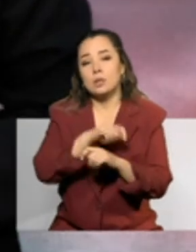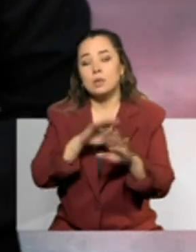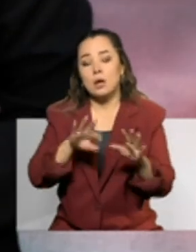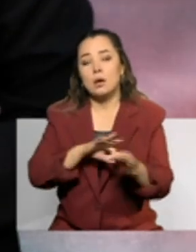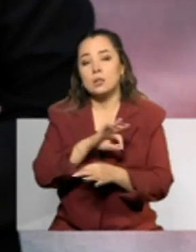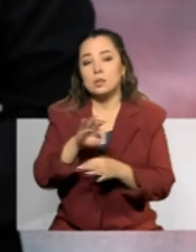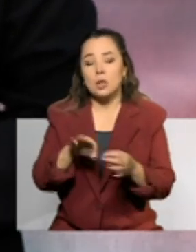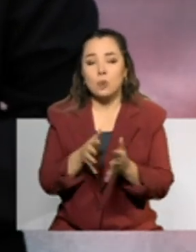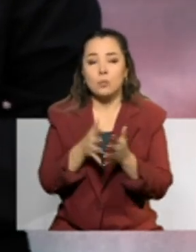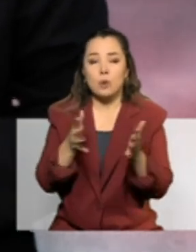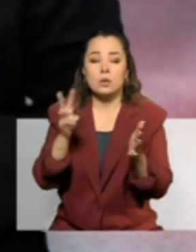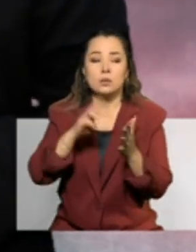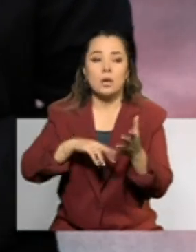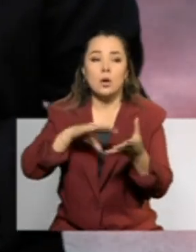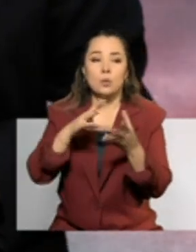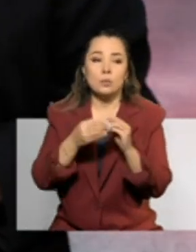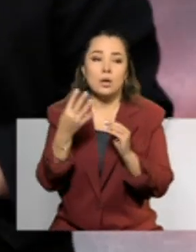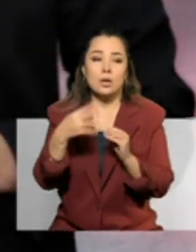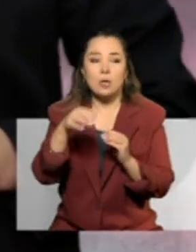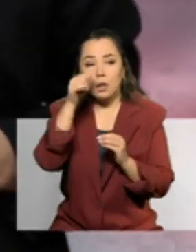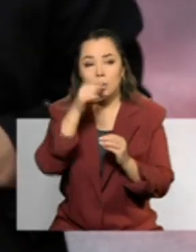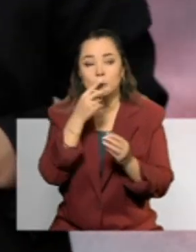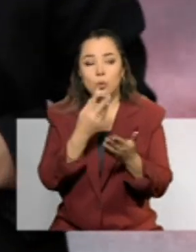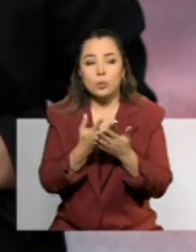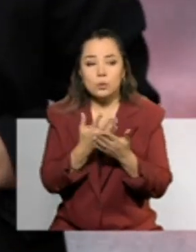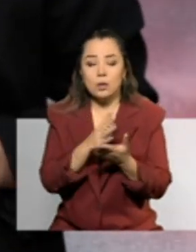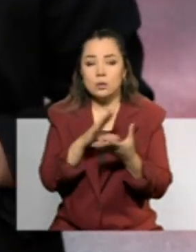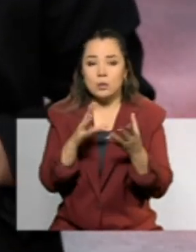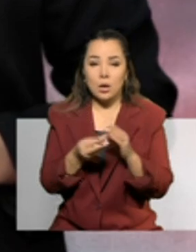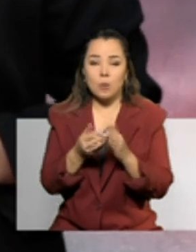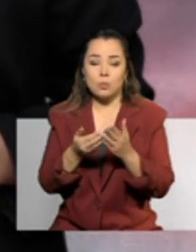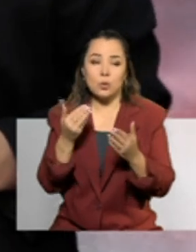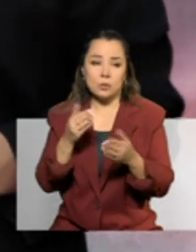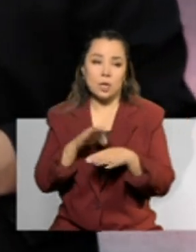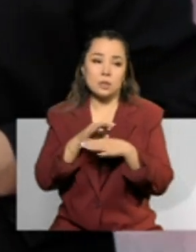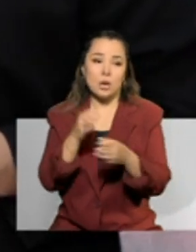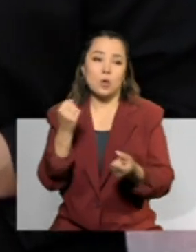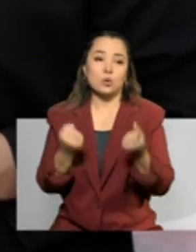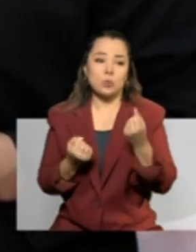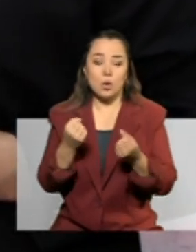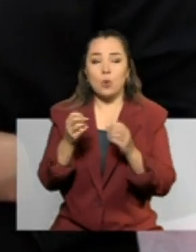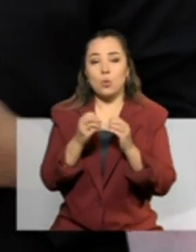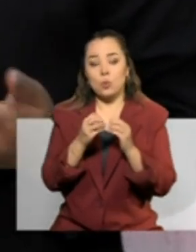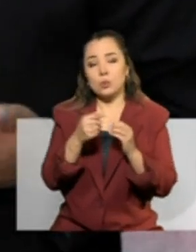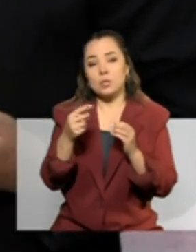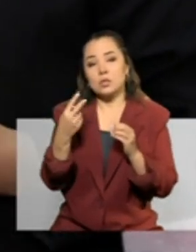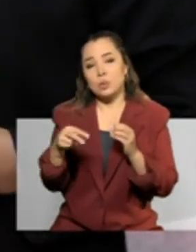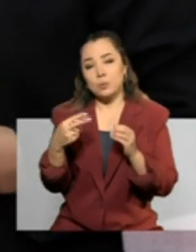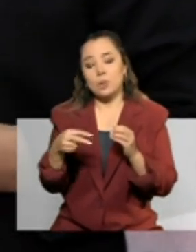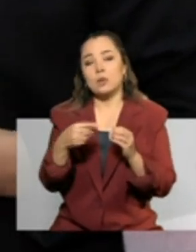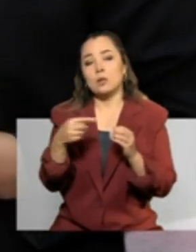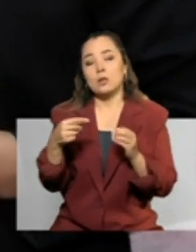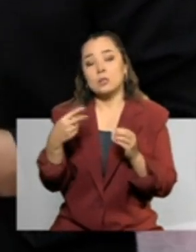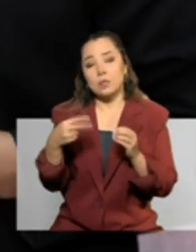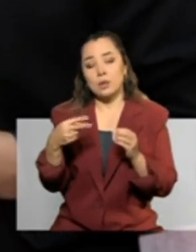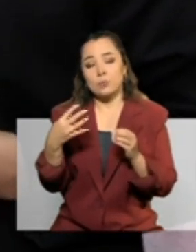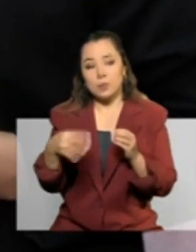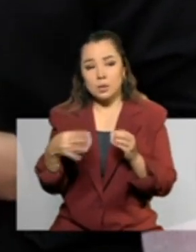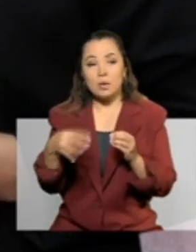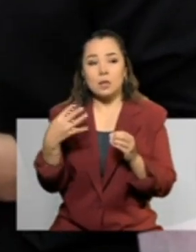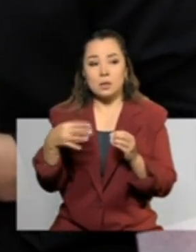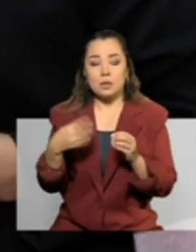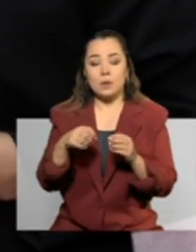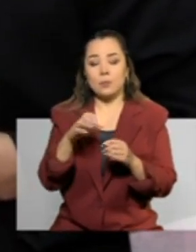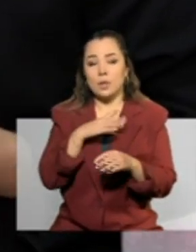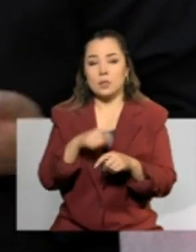артығымен асырсаңыз, айыппұл көлемі 40 айлық есептік көрсеткіш. Ал бұған дейін жүргізушілер 10 мен 20, 20 мен 40 және 40